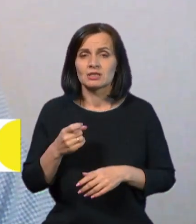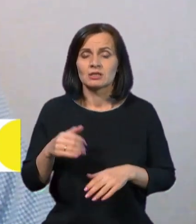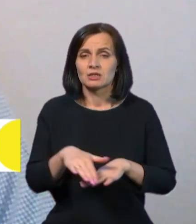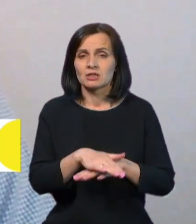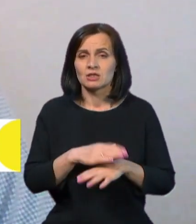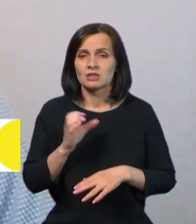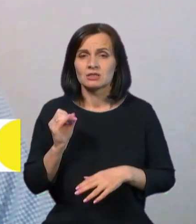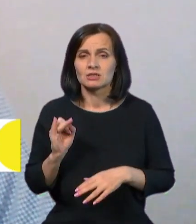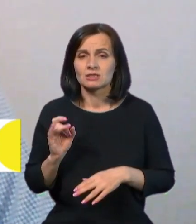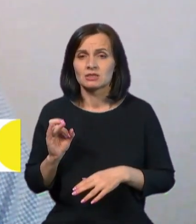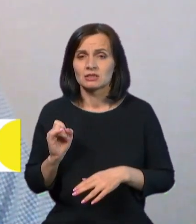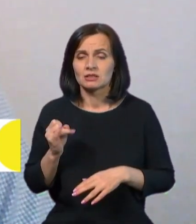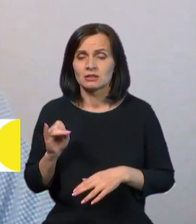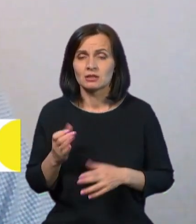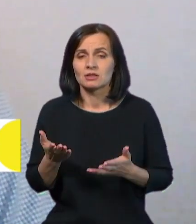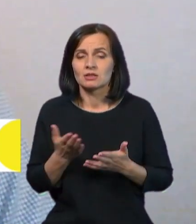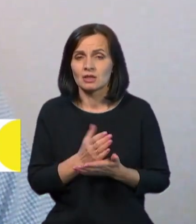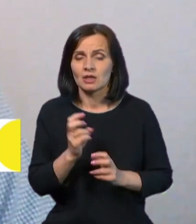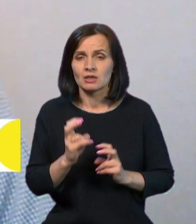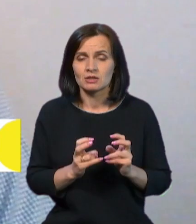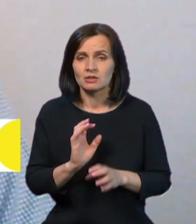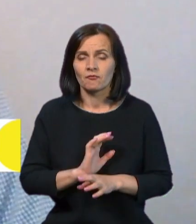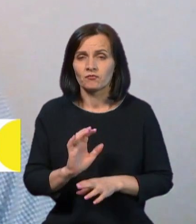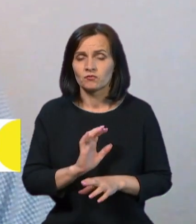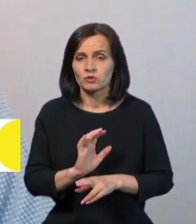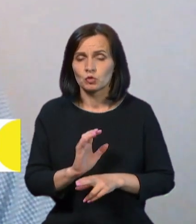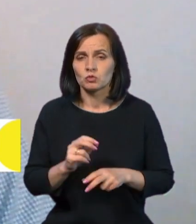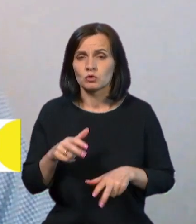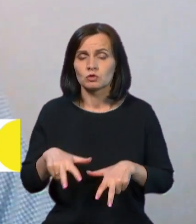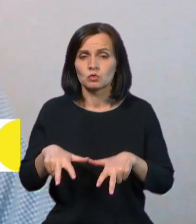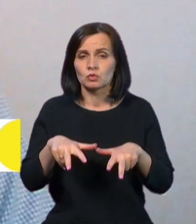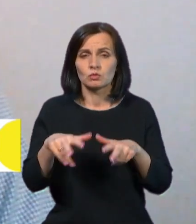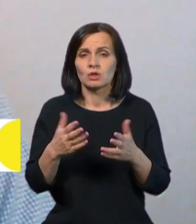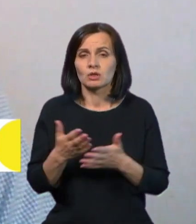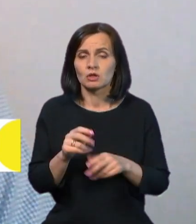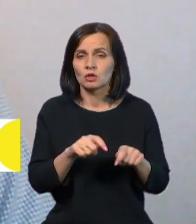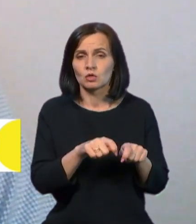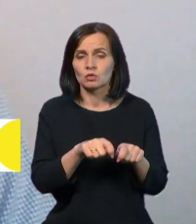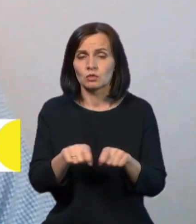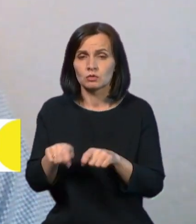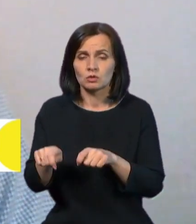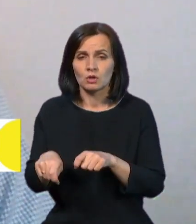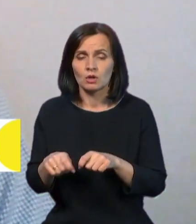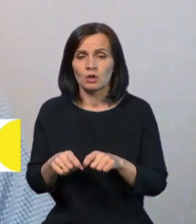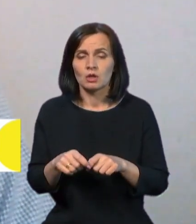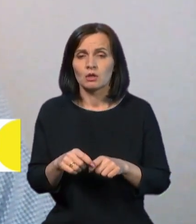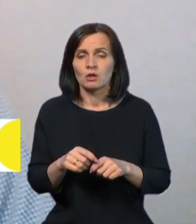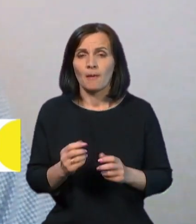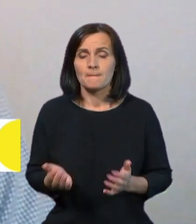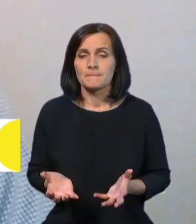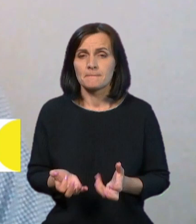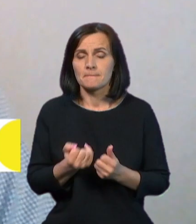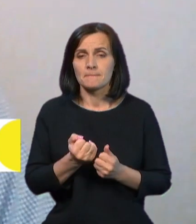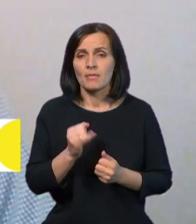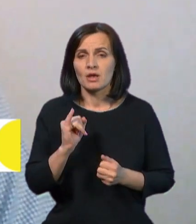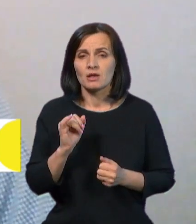Сирії, де розташовані заводи з виробництва безпілотних літальних апаратів, які контролює проіранська Хезбола, чи